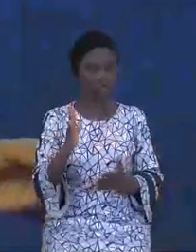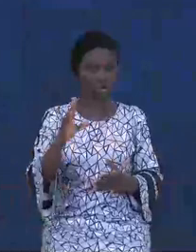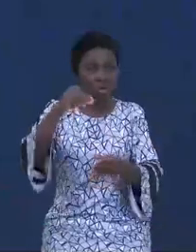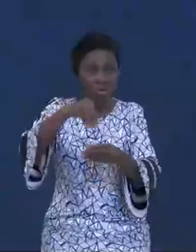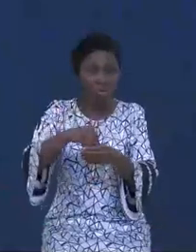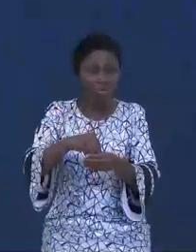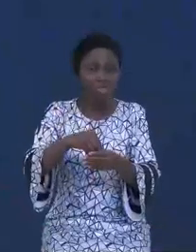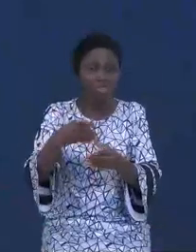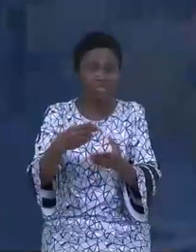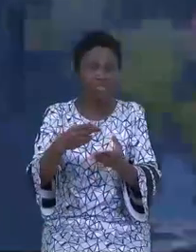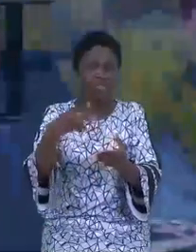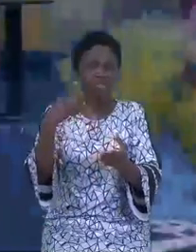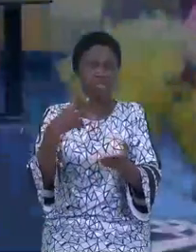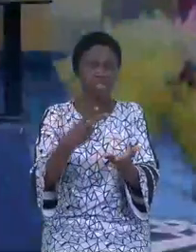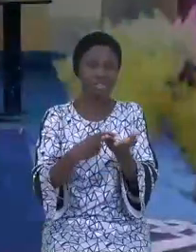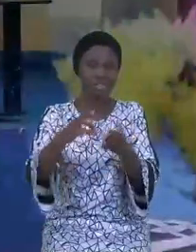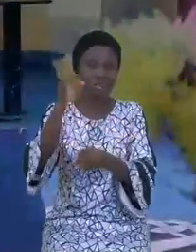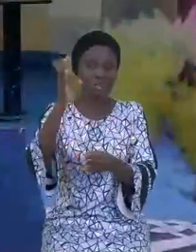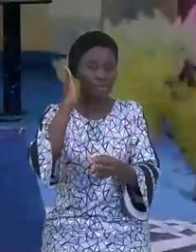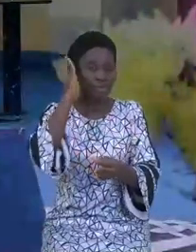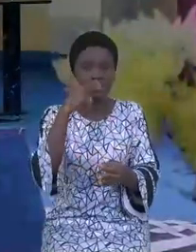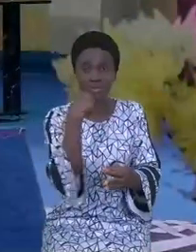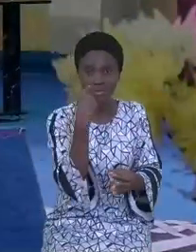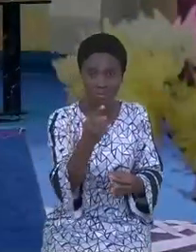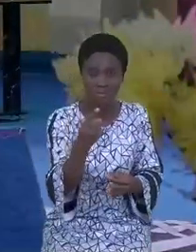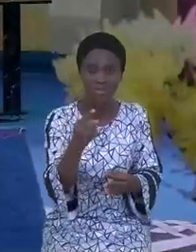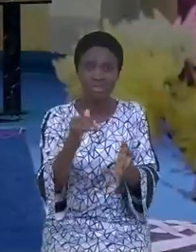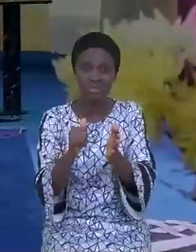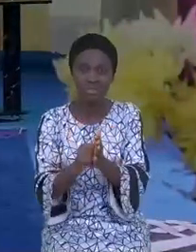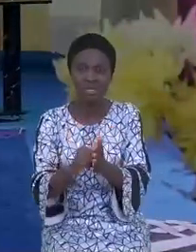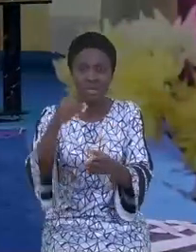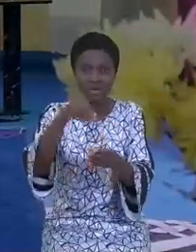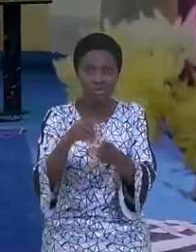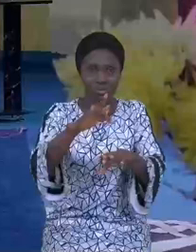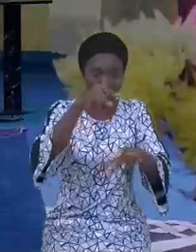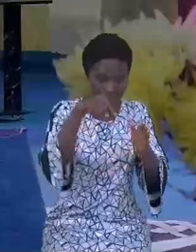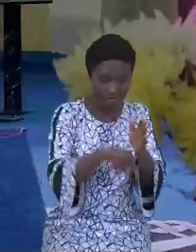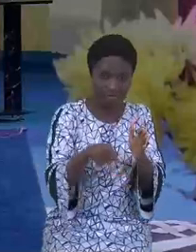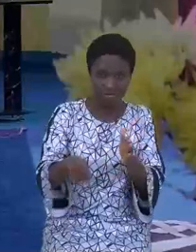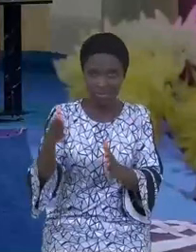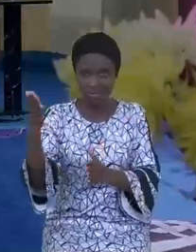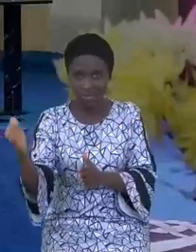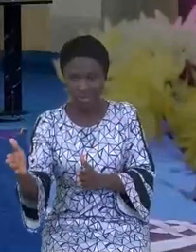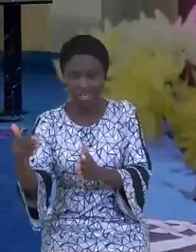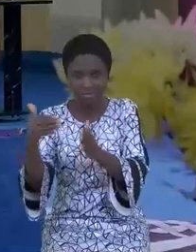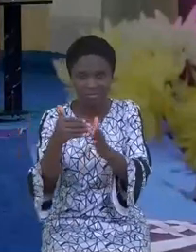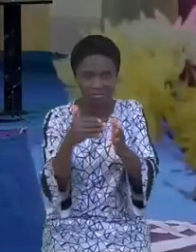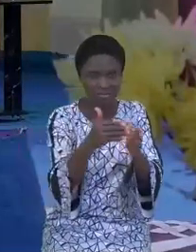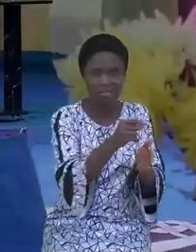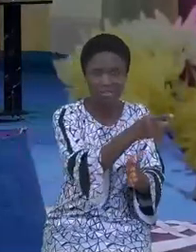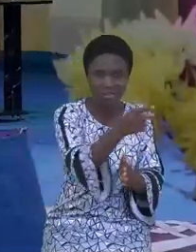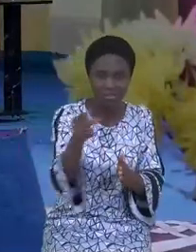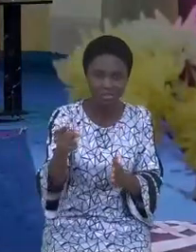mets tes pas là-bas. Ne dis pas ça, dis ça de cette manière. Ne va pas dans telle direction, va dans telle direction. Cette grâce de